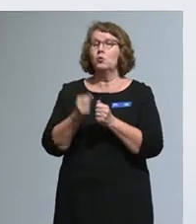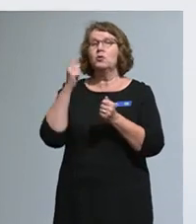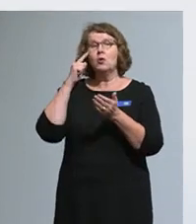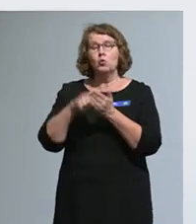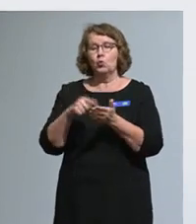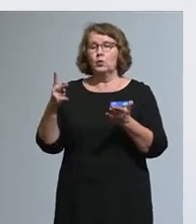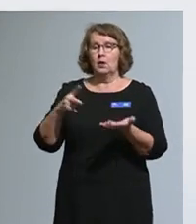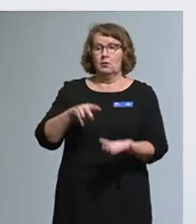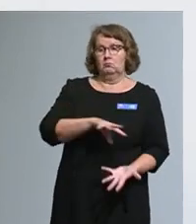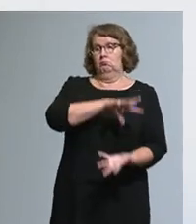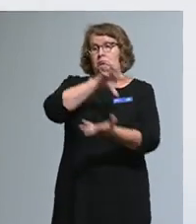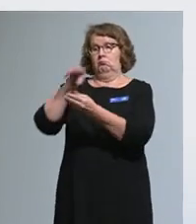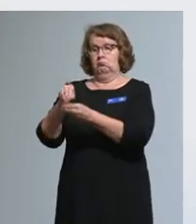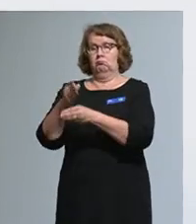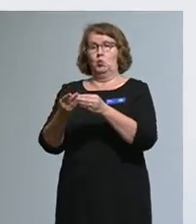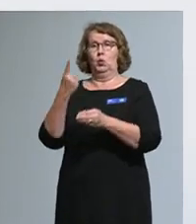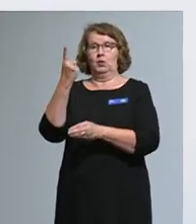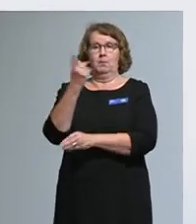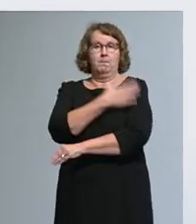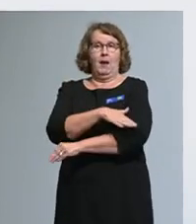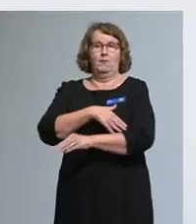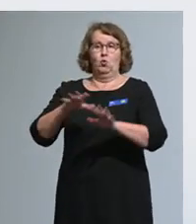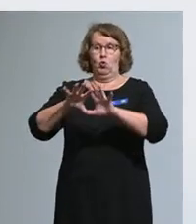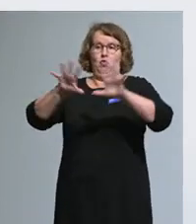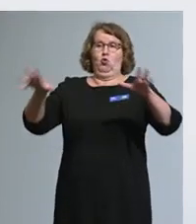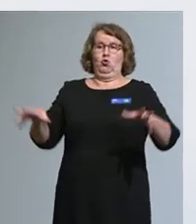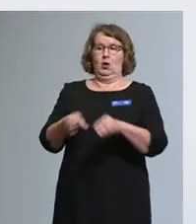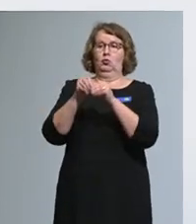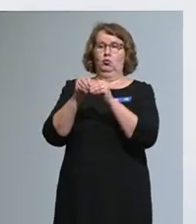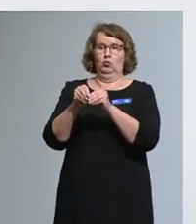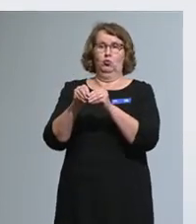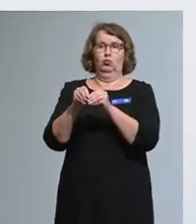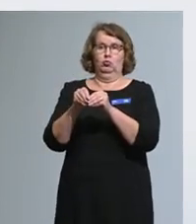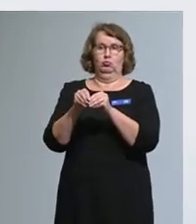palvelukokonaisuus, joka sitten tukee näitä palvelumalleja.